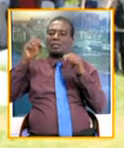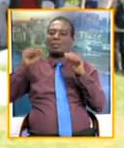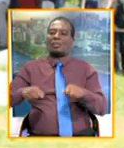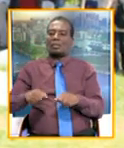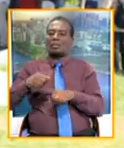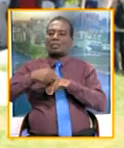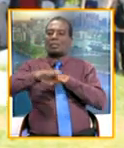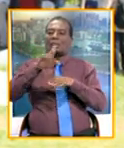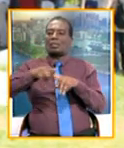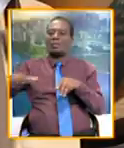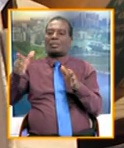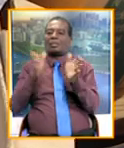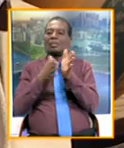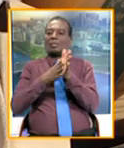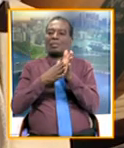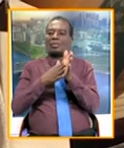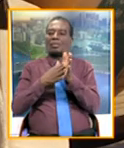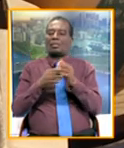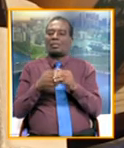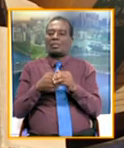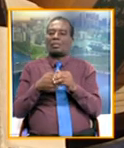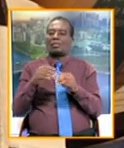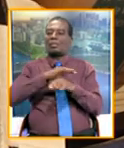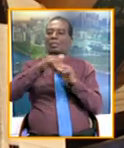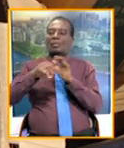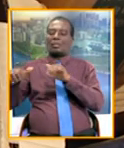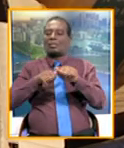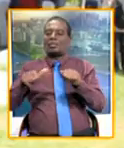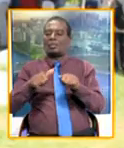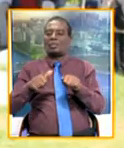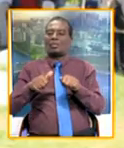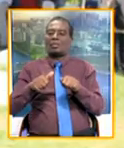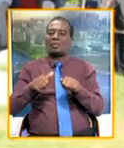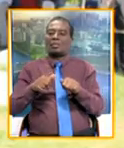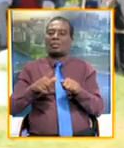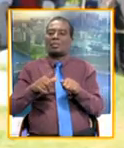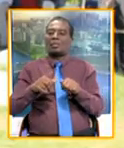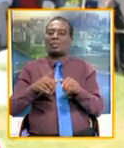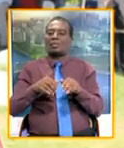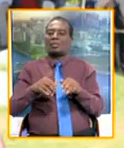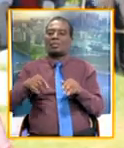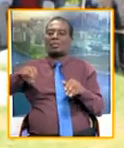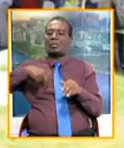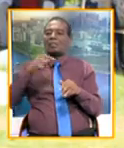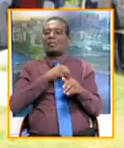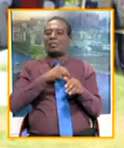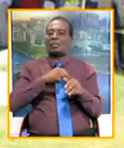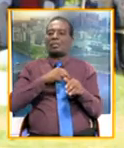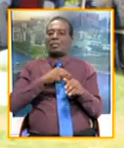scolariser leurs enfants. Et toute action de ces gens, nous la recevons